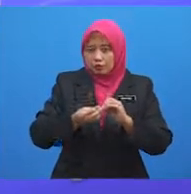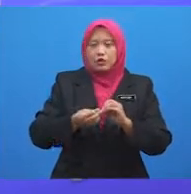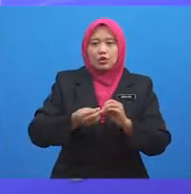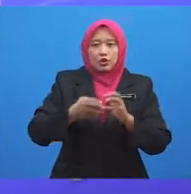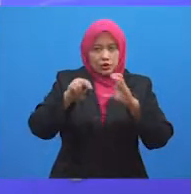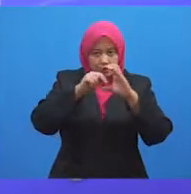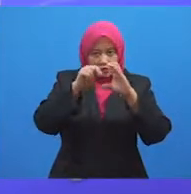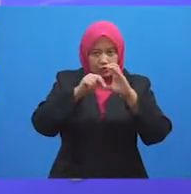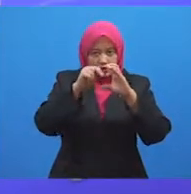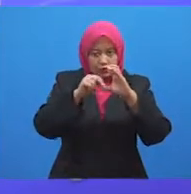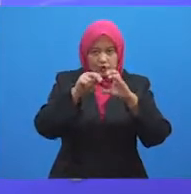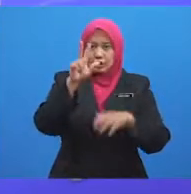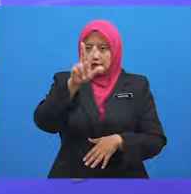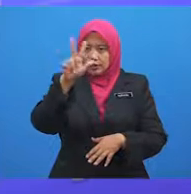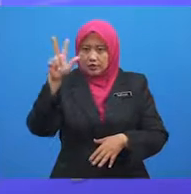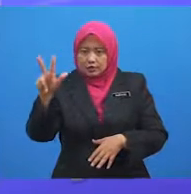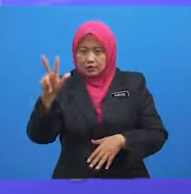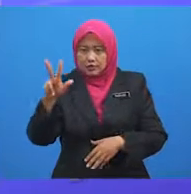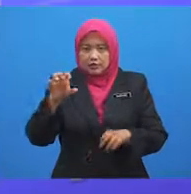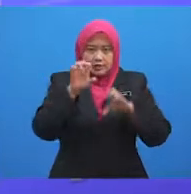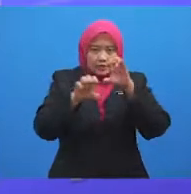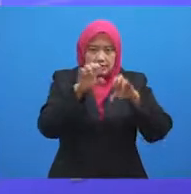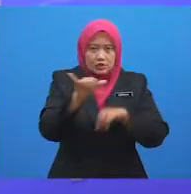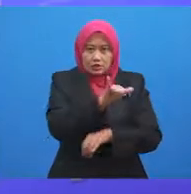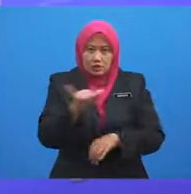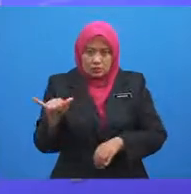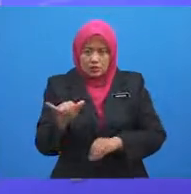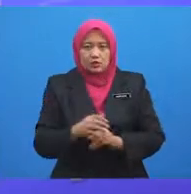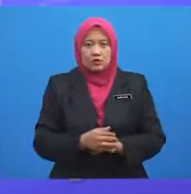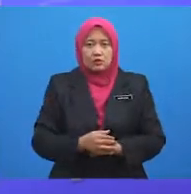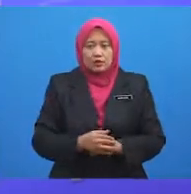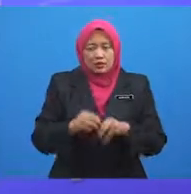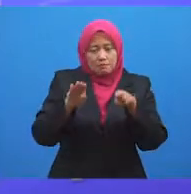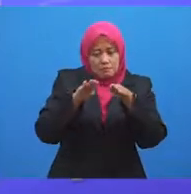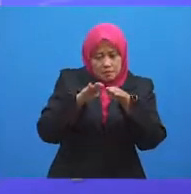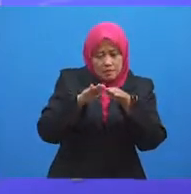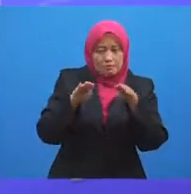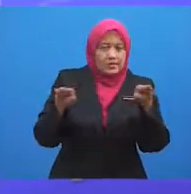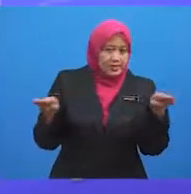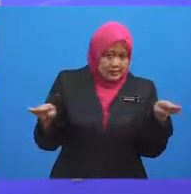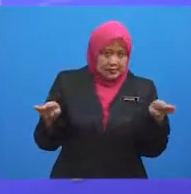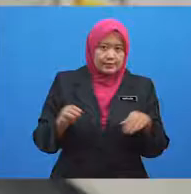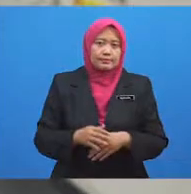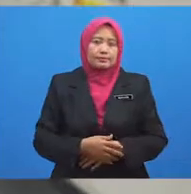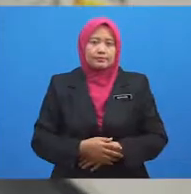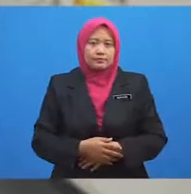ketiga-tiga isotop atom oksigen tersebut adalah berbeza.